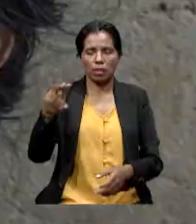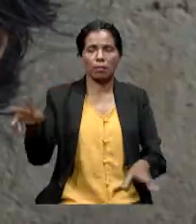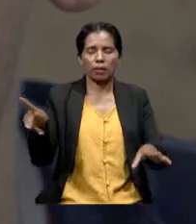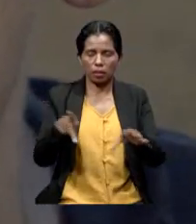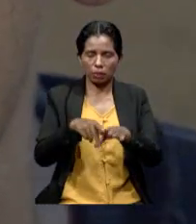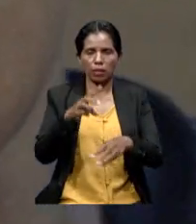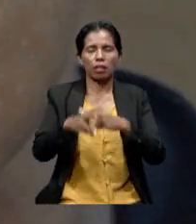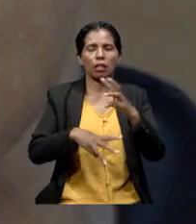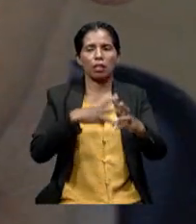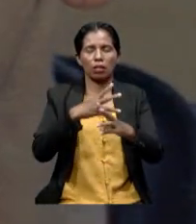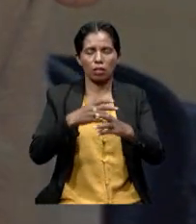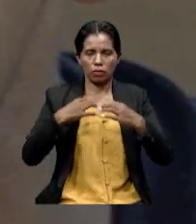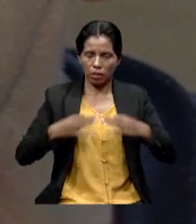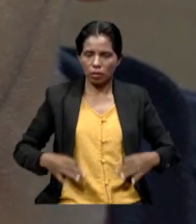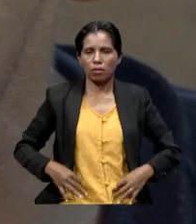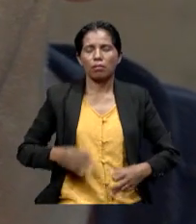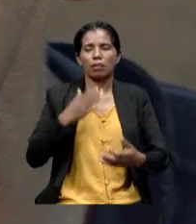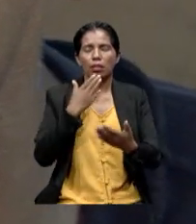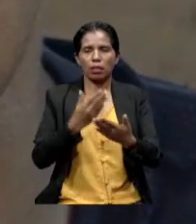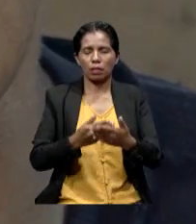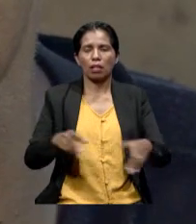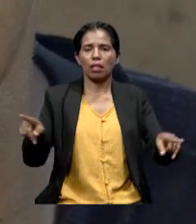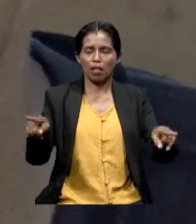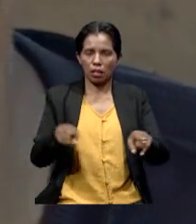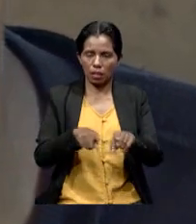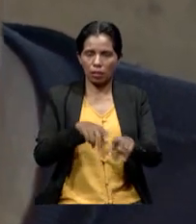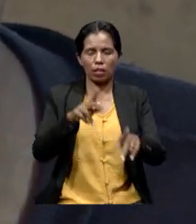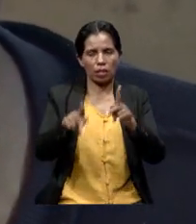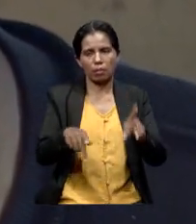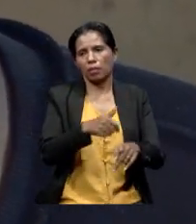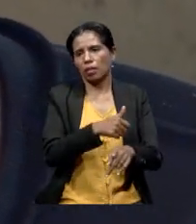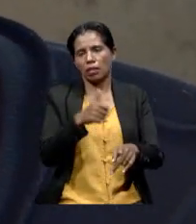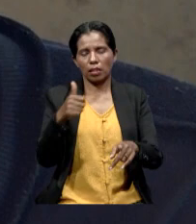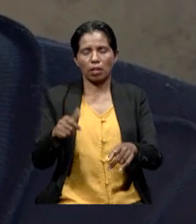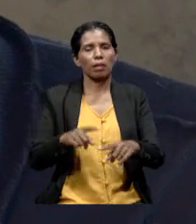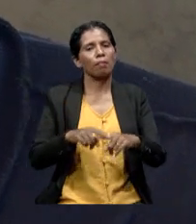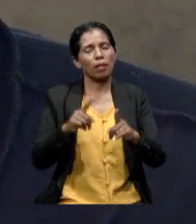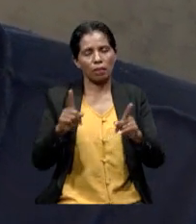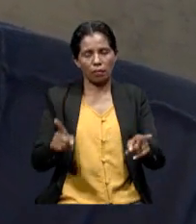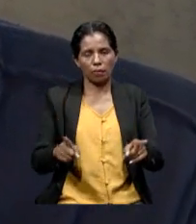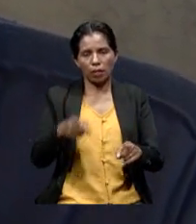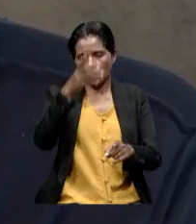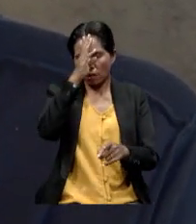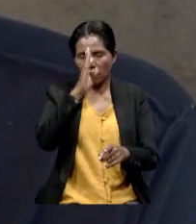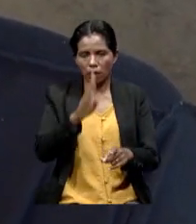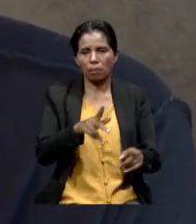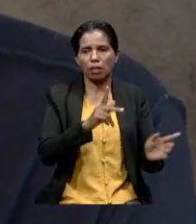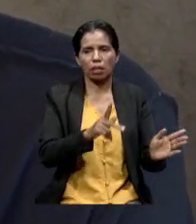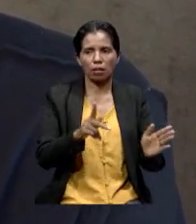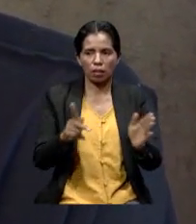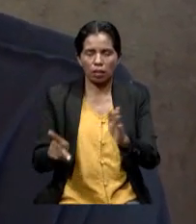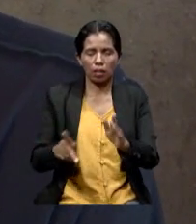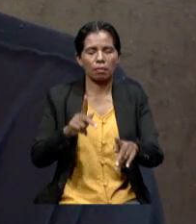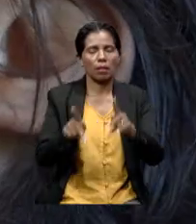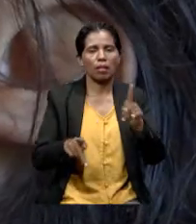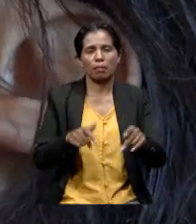ho kondisaun fisiku diat, hanesang mos ho emaselu, maybe nang maromak ni planu ba ema